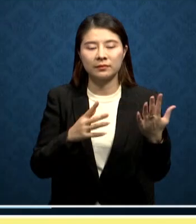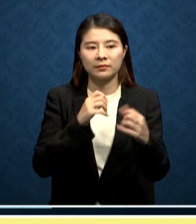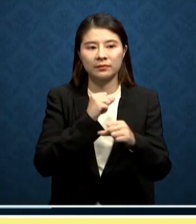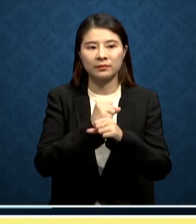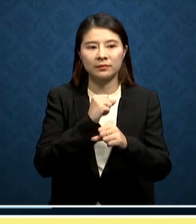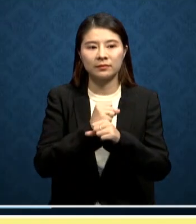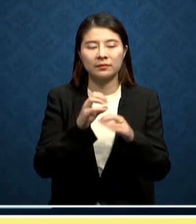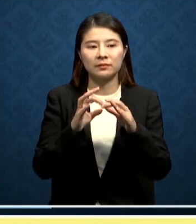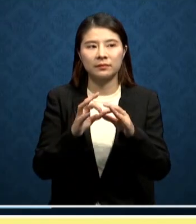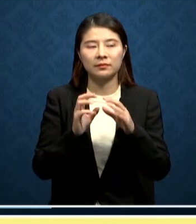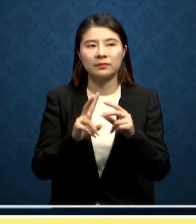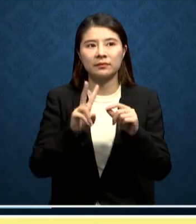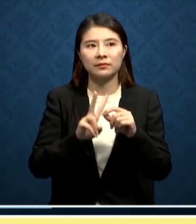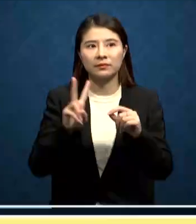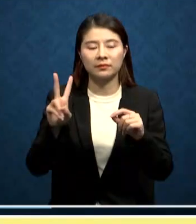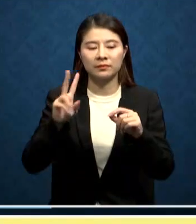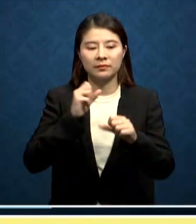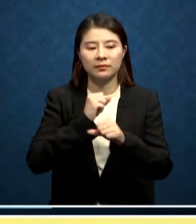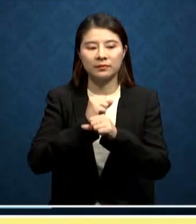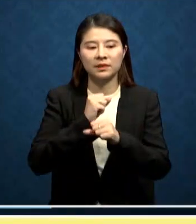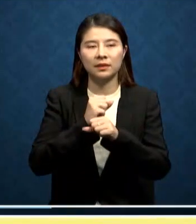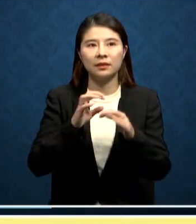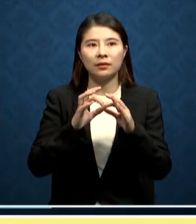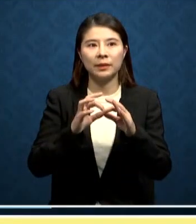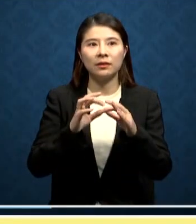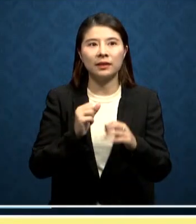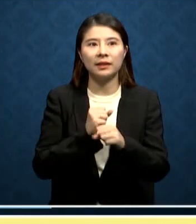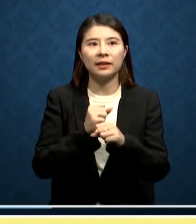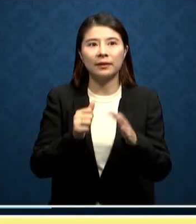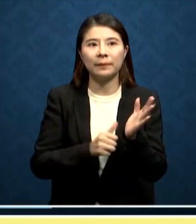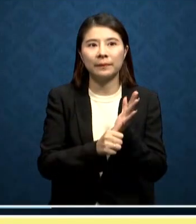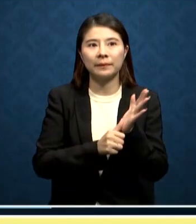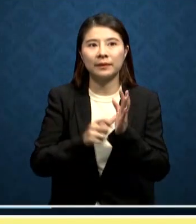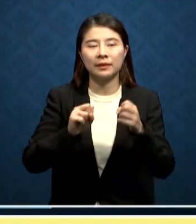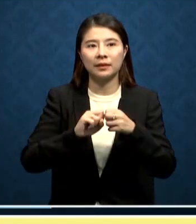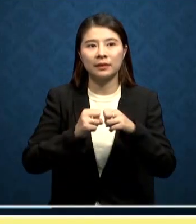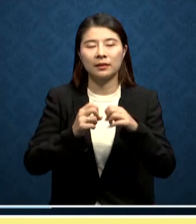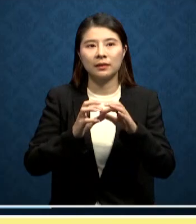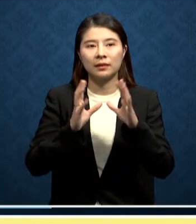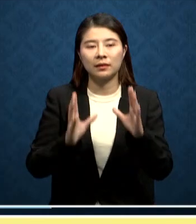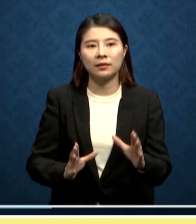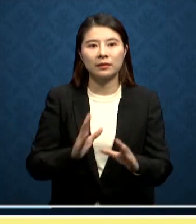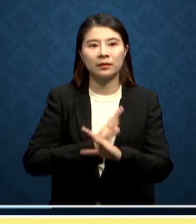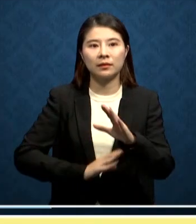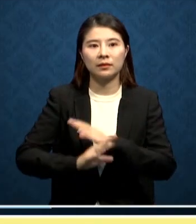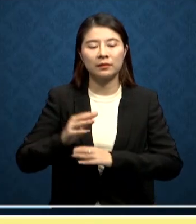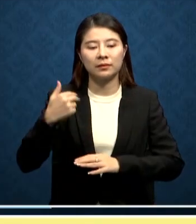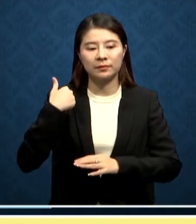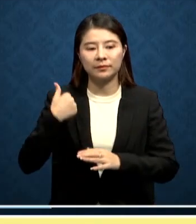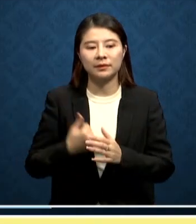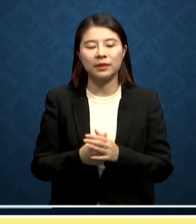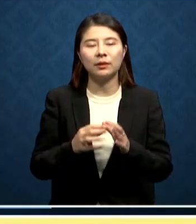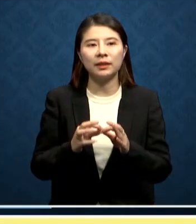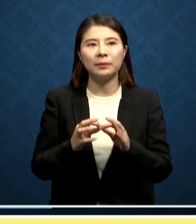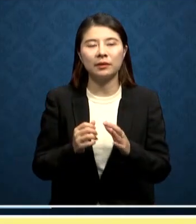นะส่วนแผนงานที่ 2ในเรื่องของเอ่อแก้ปัญหาสนับสนุนให้คนวิการในอันนี้ก็ต้องขอ